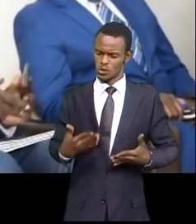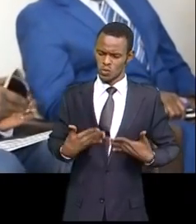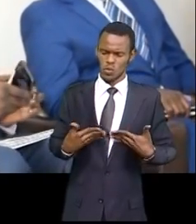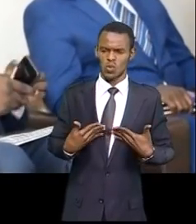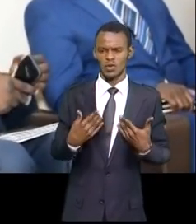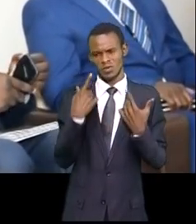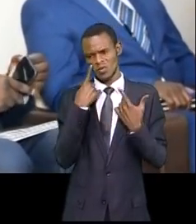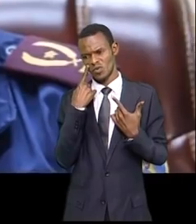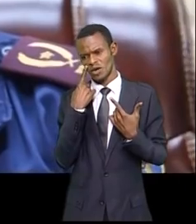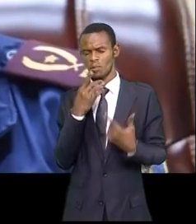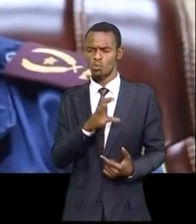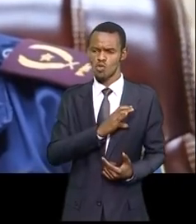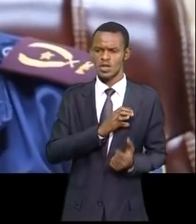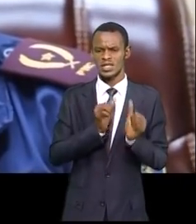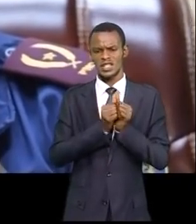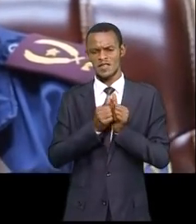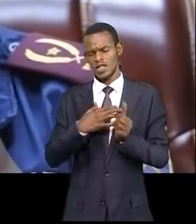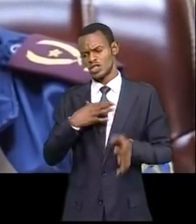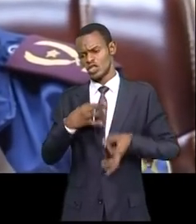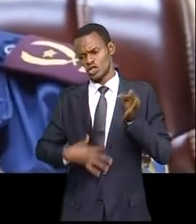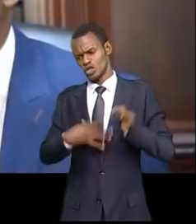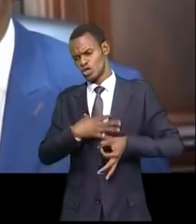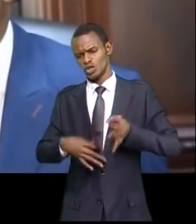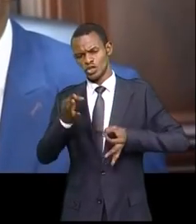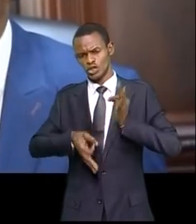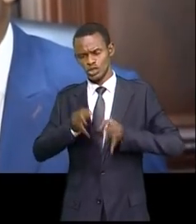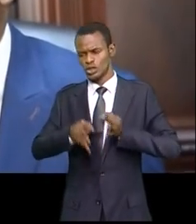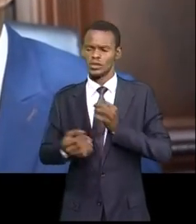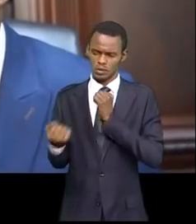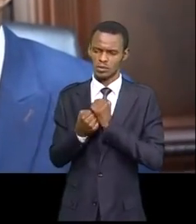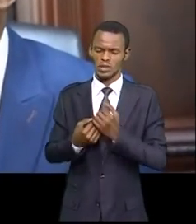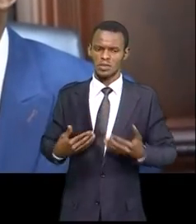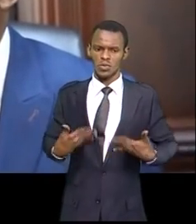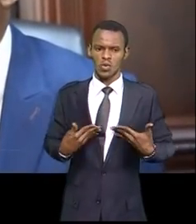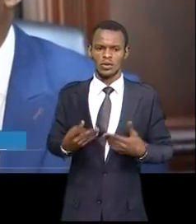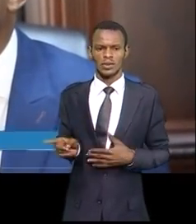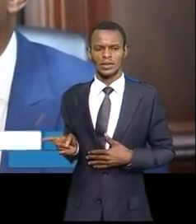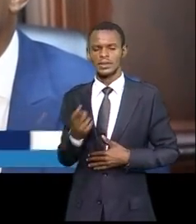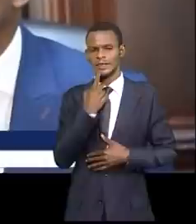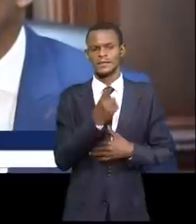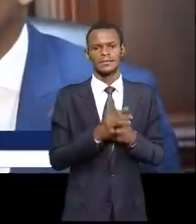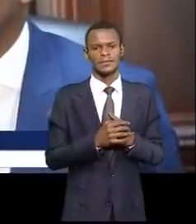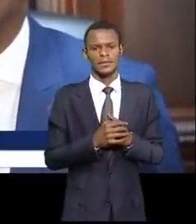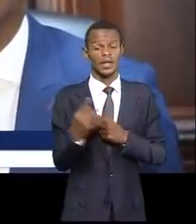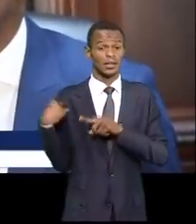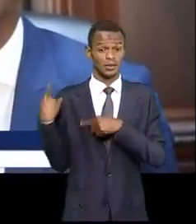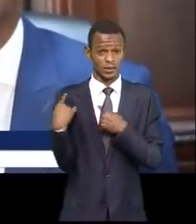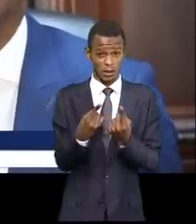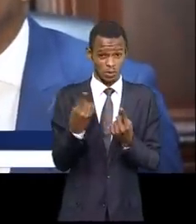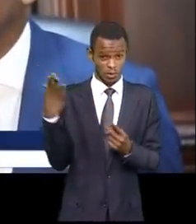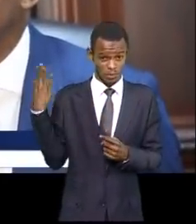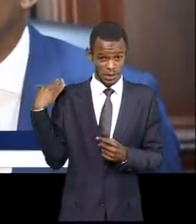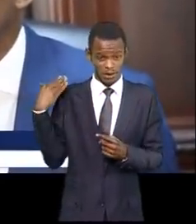de la cour de cassation et de la police nationale congolaise depuis le 18 courant le gouverneur avait déjà lancé